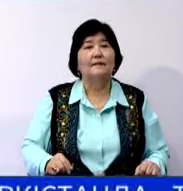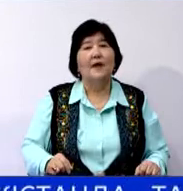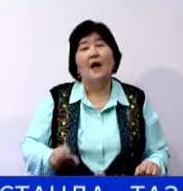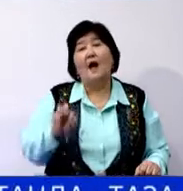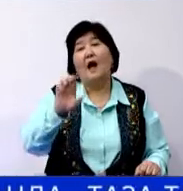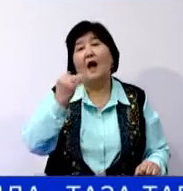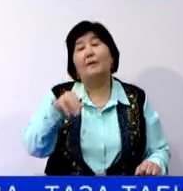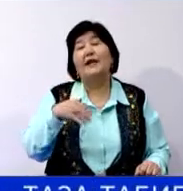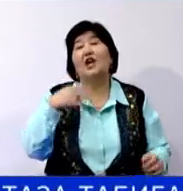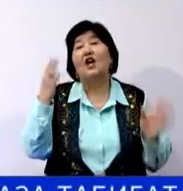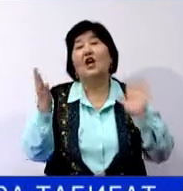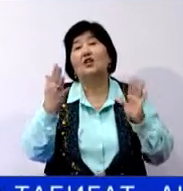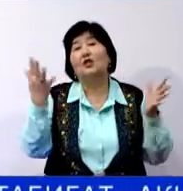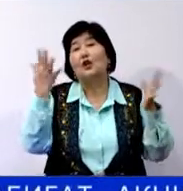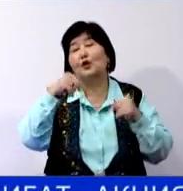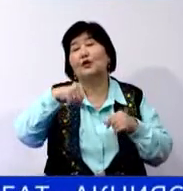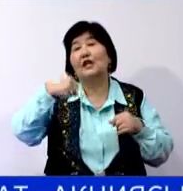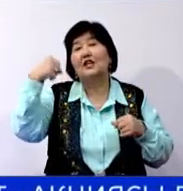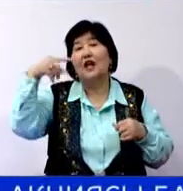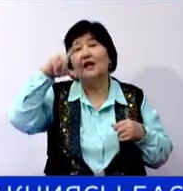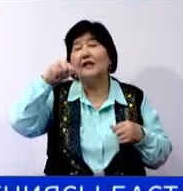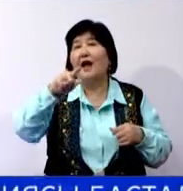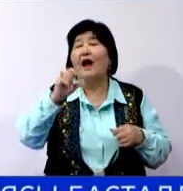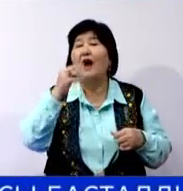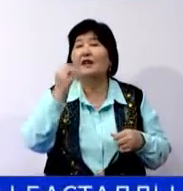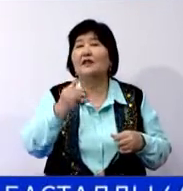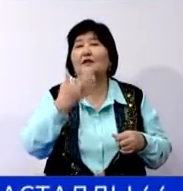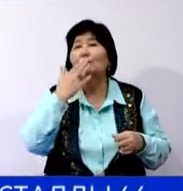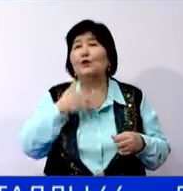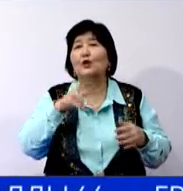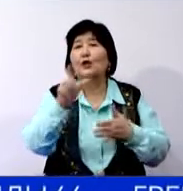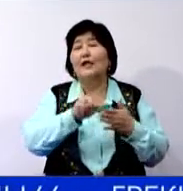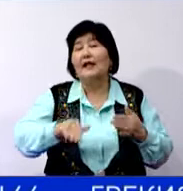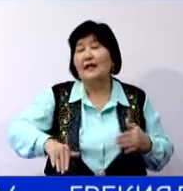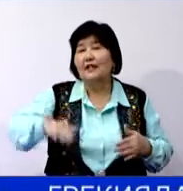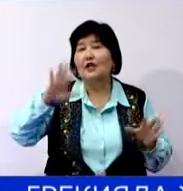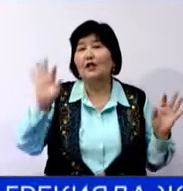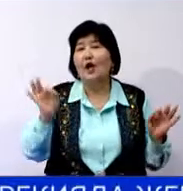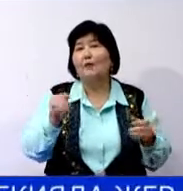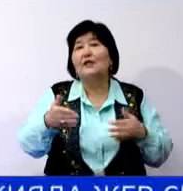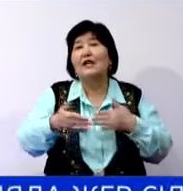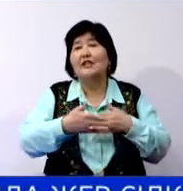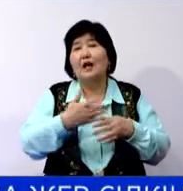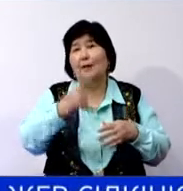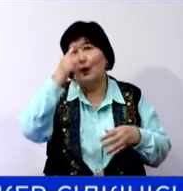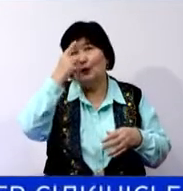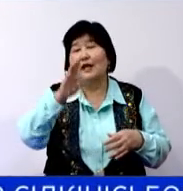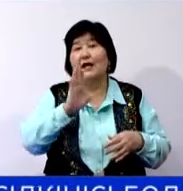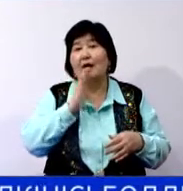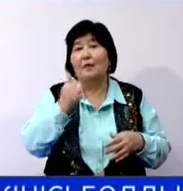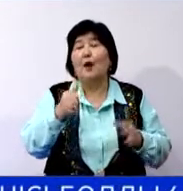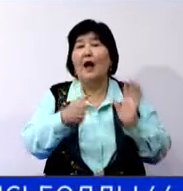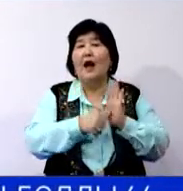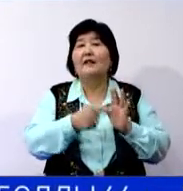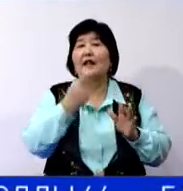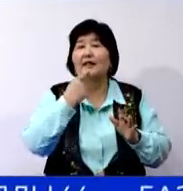Абайдың желсіз түнде жарығай туындысы Айшанидің ең сүйікті әндерінің бірі. Кішкентайынан музыкаға жақын болған үнді қызы бүгінде 6